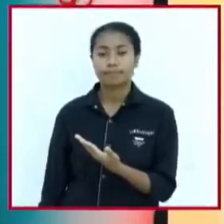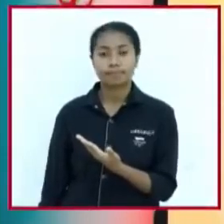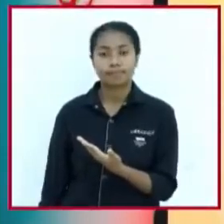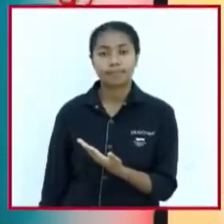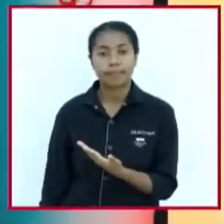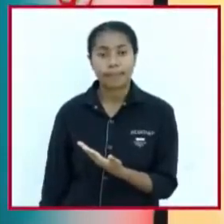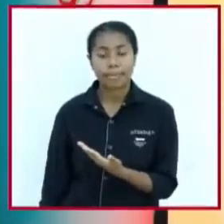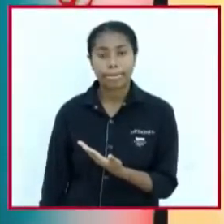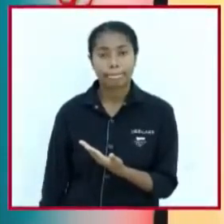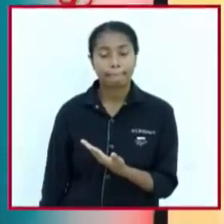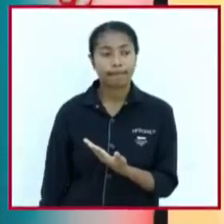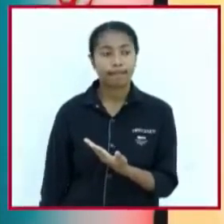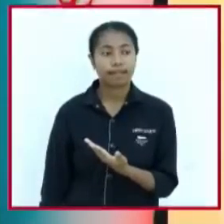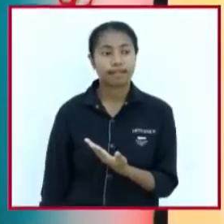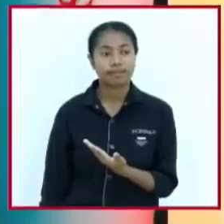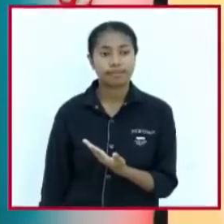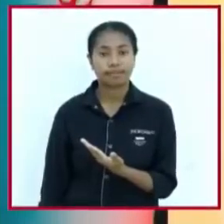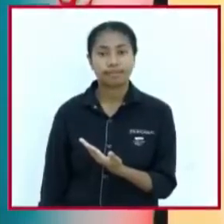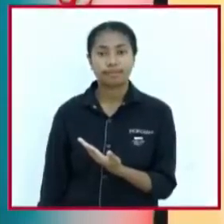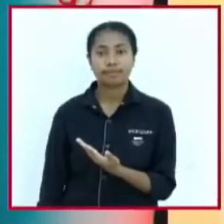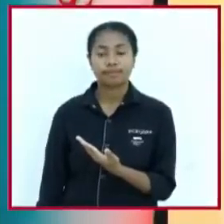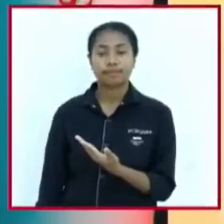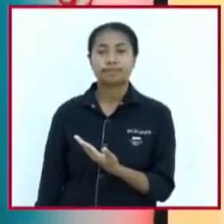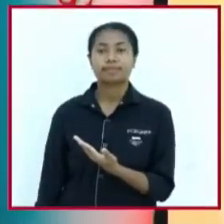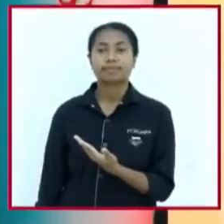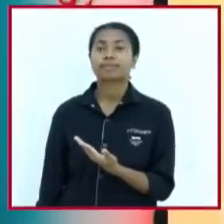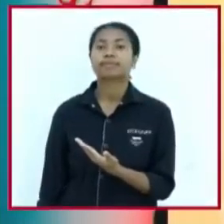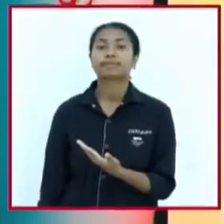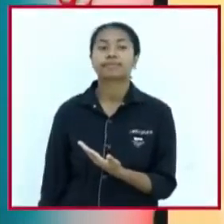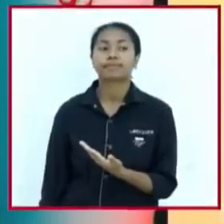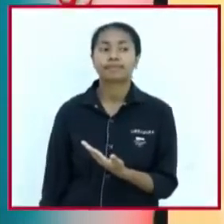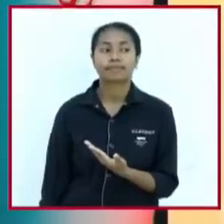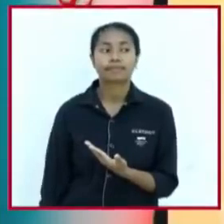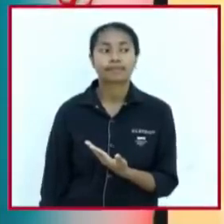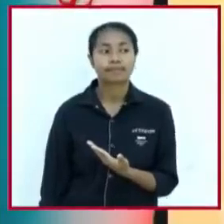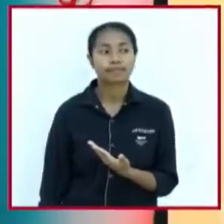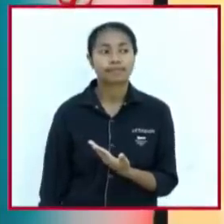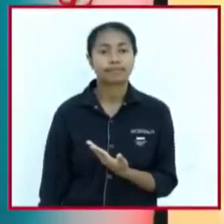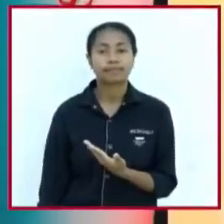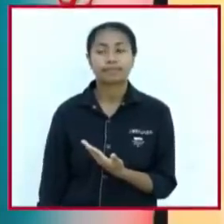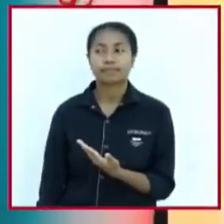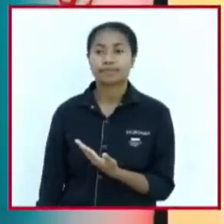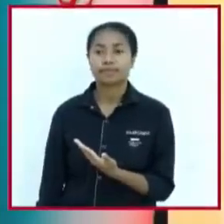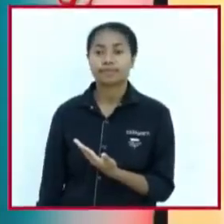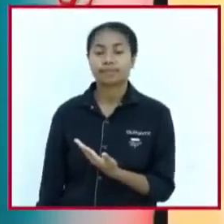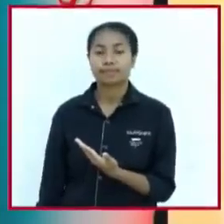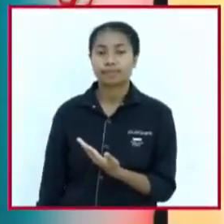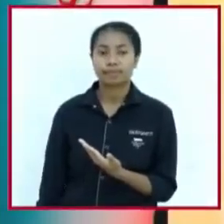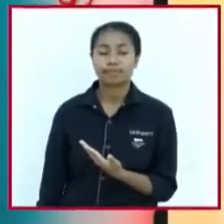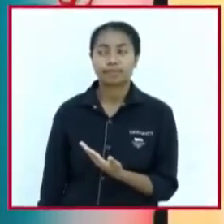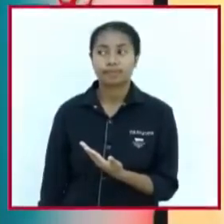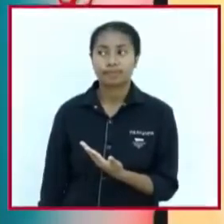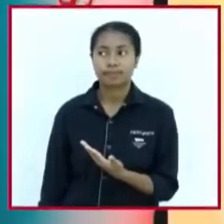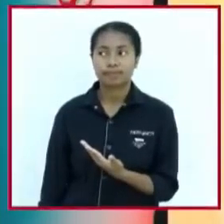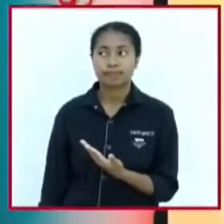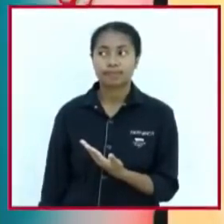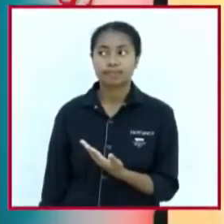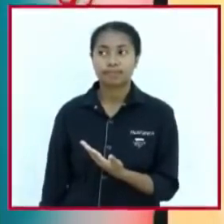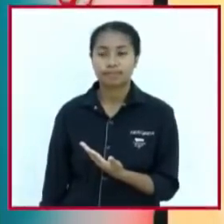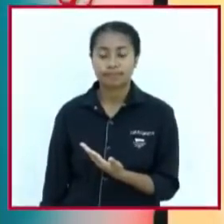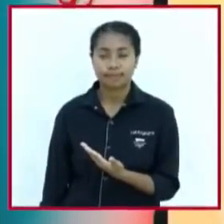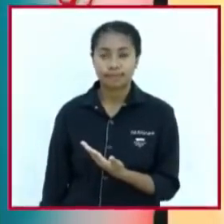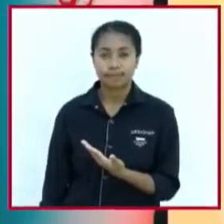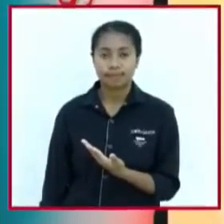tinggi lalu pasal 8 ayat yang keenam ada lebih agung lebih mulia lebih